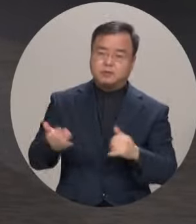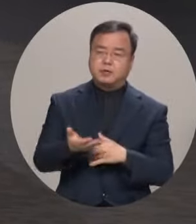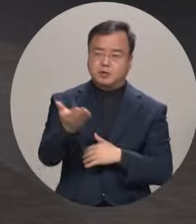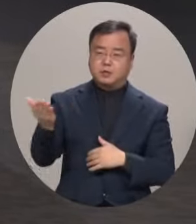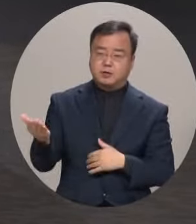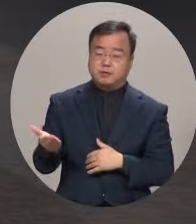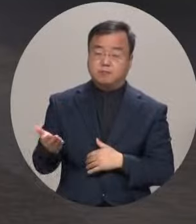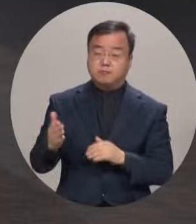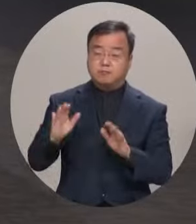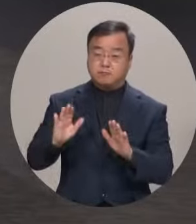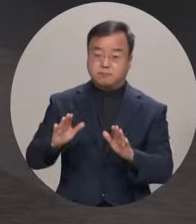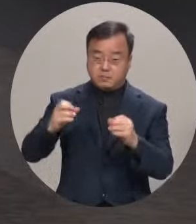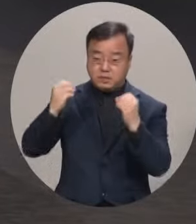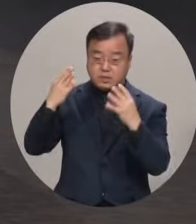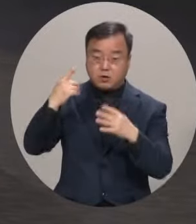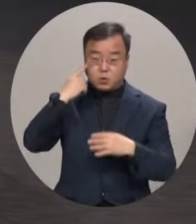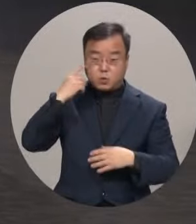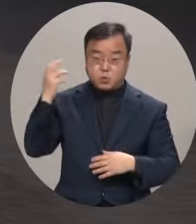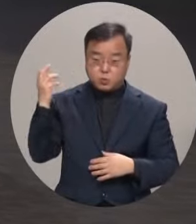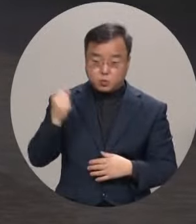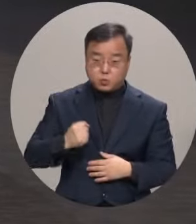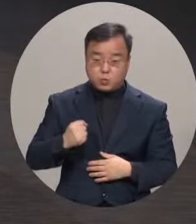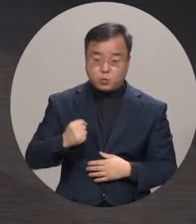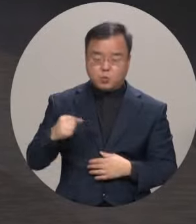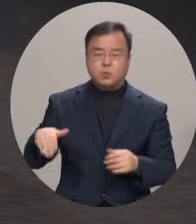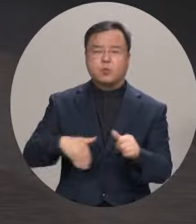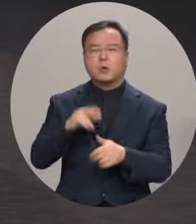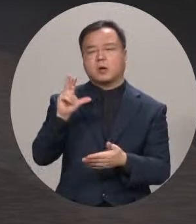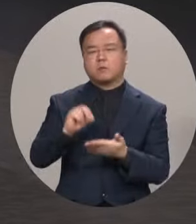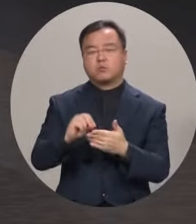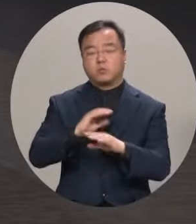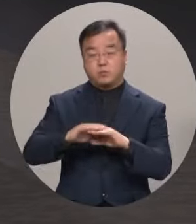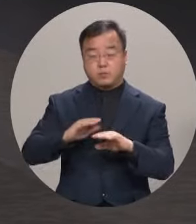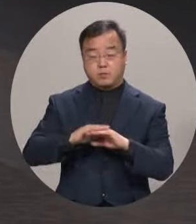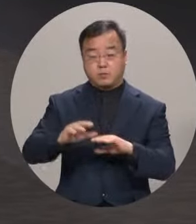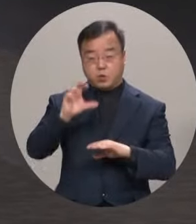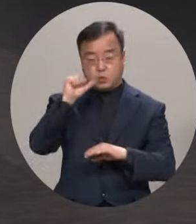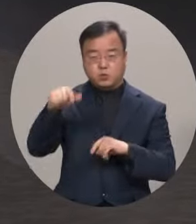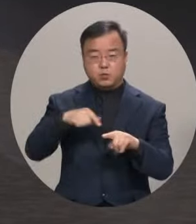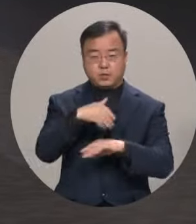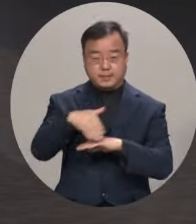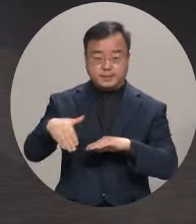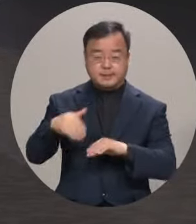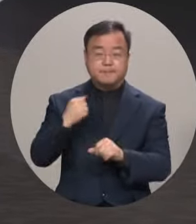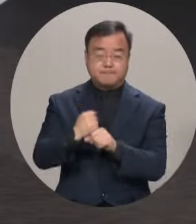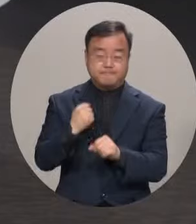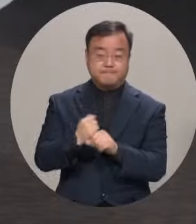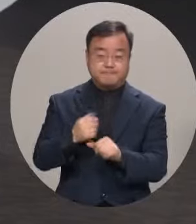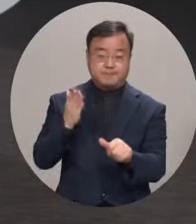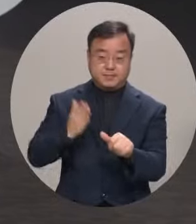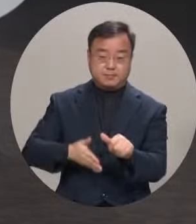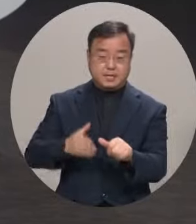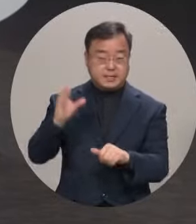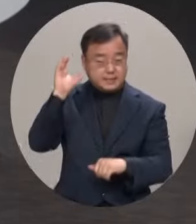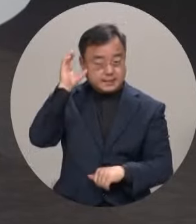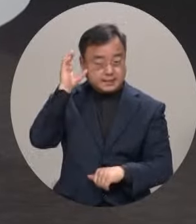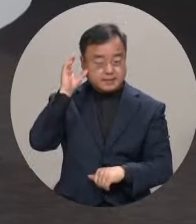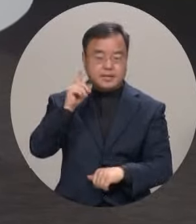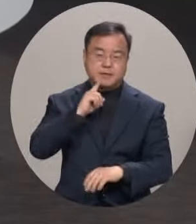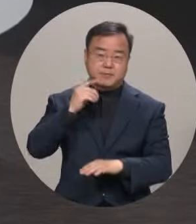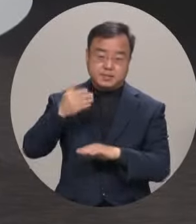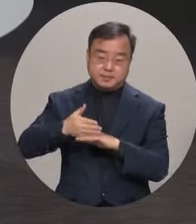새로운 시각을 통해서 환경 문제를 개선하기 위한 좋은 정책들 많이 나오기를 기대하겠습니다 오늘 말씀 잘